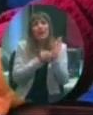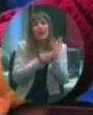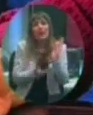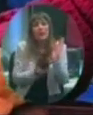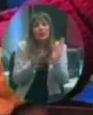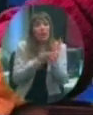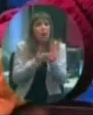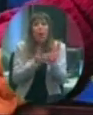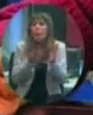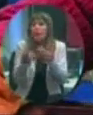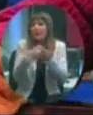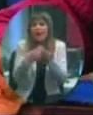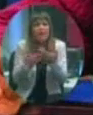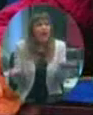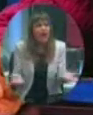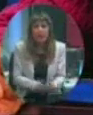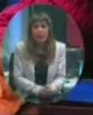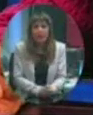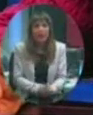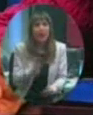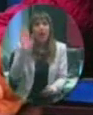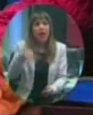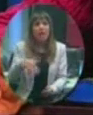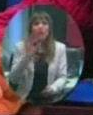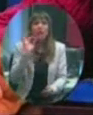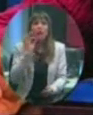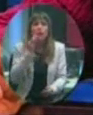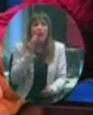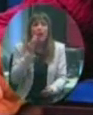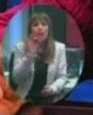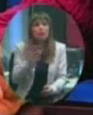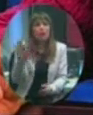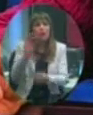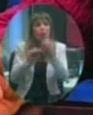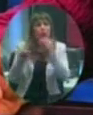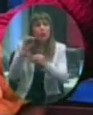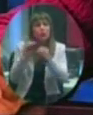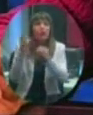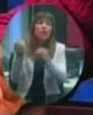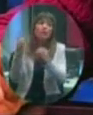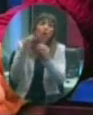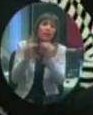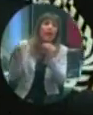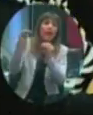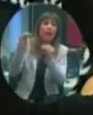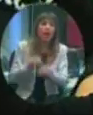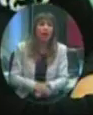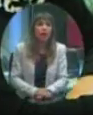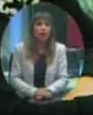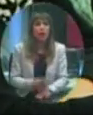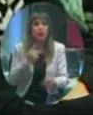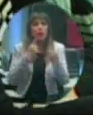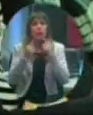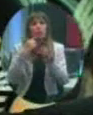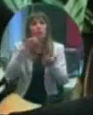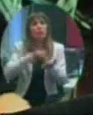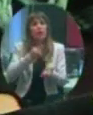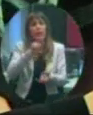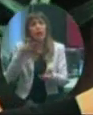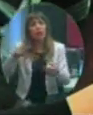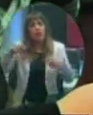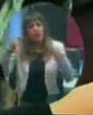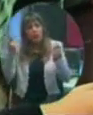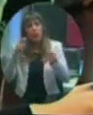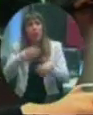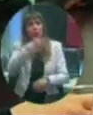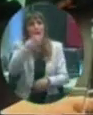בשבילם, אפילו בגילאים שהמועדוניות פועלות, קל וחומר אחריהם. בדיון נכחו בעיקר אנשי חינוך ומנהלי